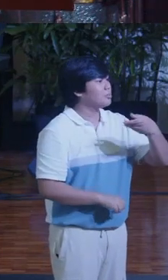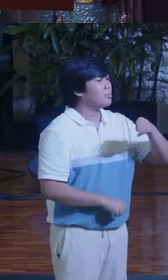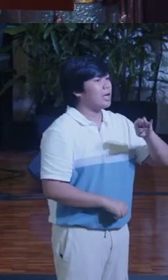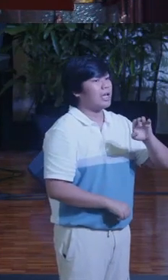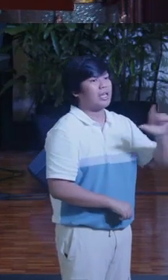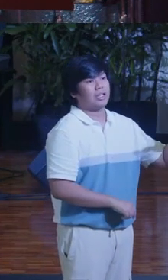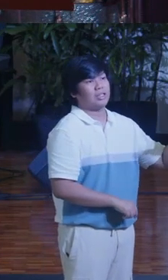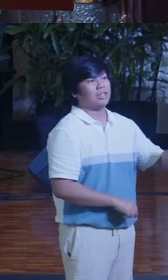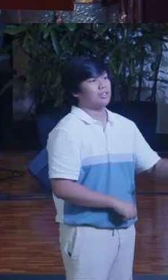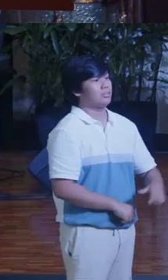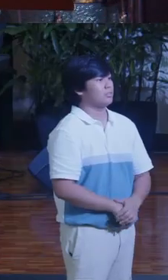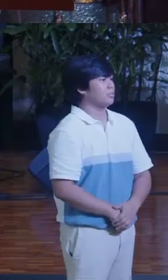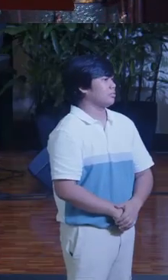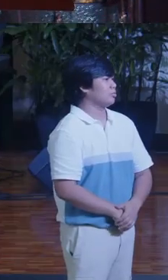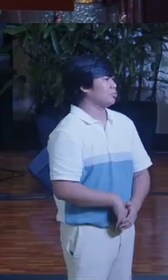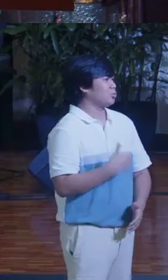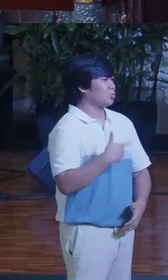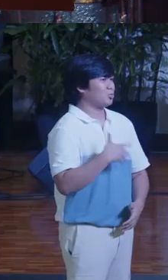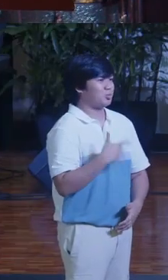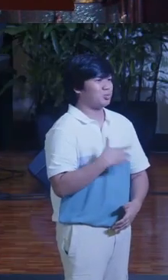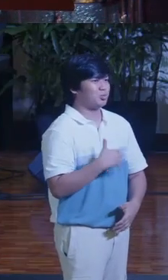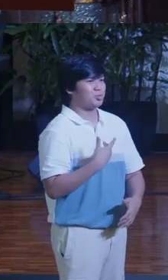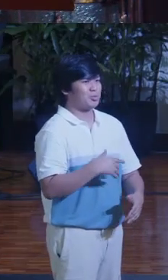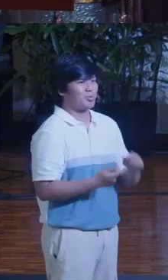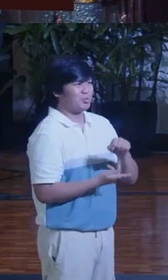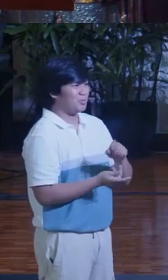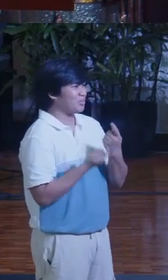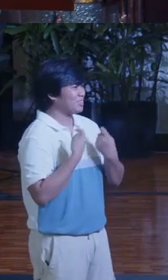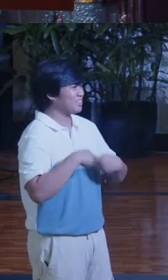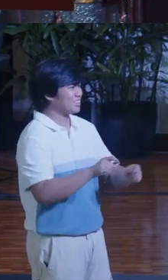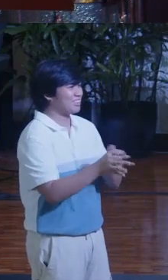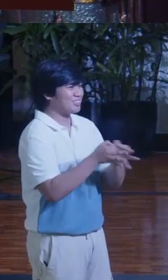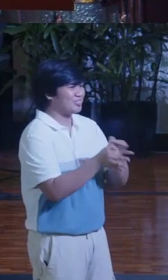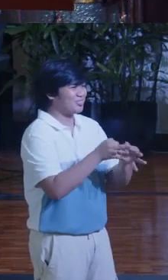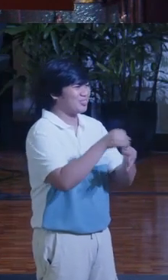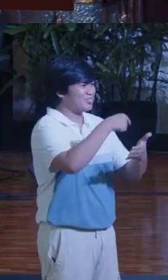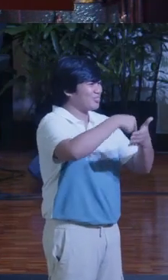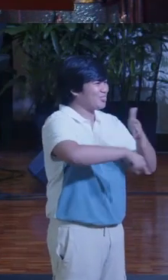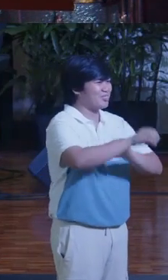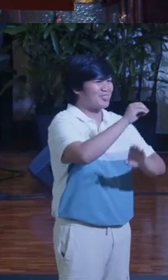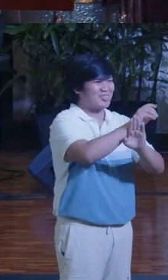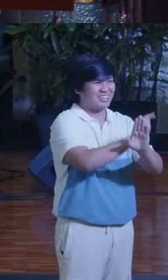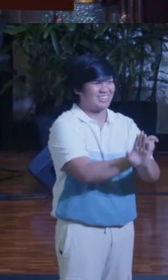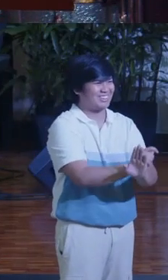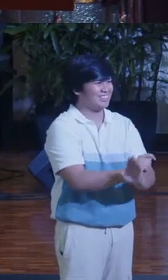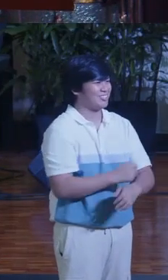Apostol Pablo, noon siya ay nagmisyon doon sa area ng